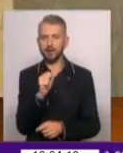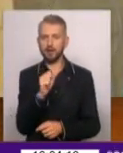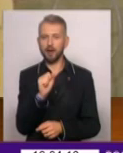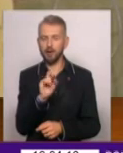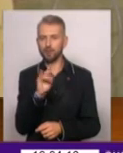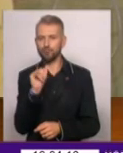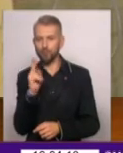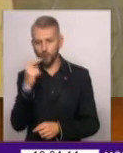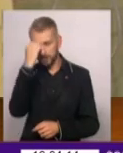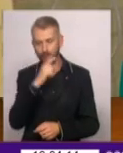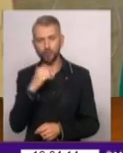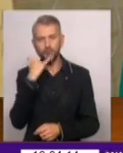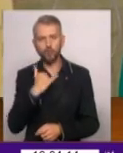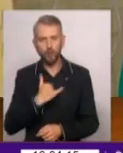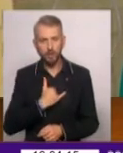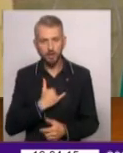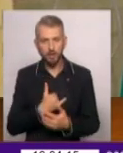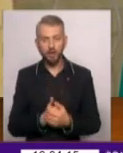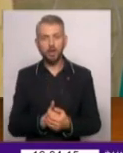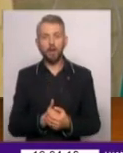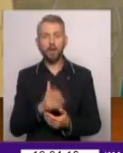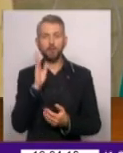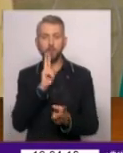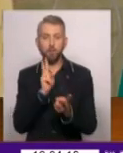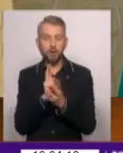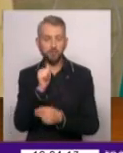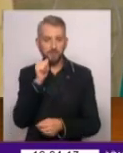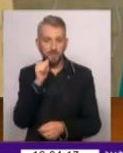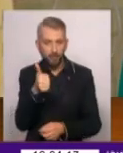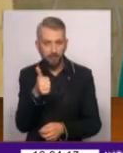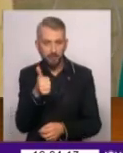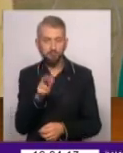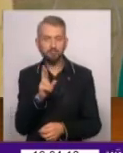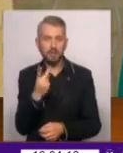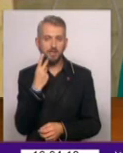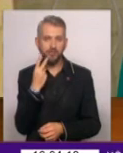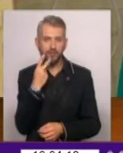ви активно долучалися у прямому ефірі. Ми з вами побачимося вже завтра,